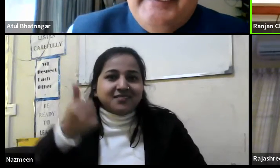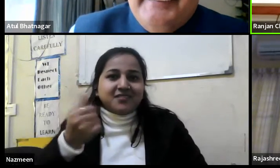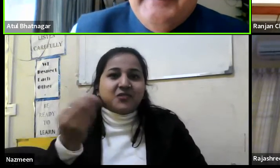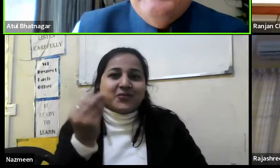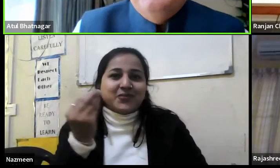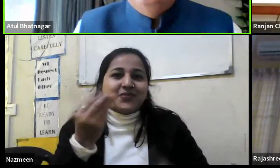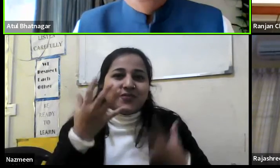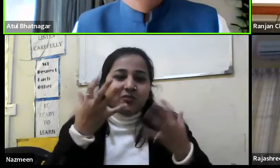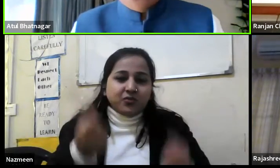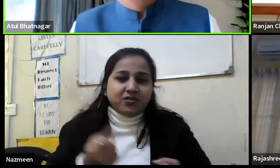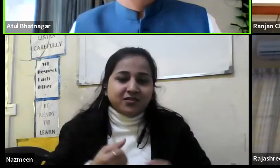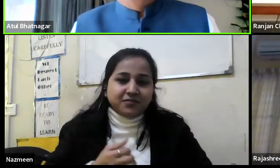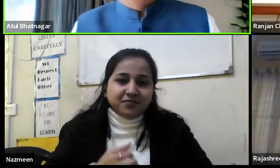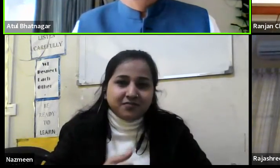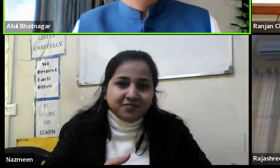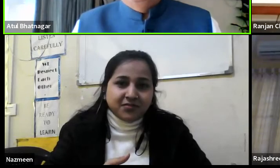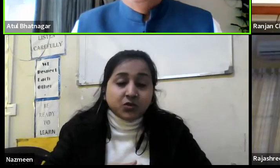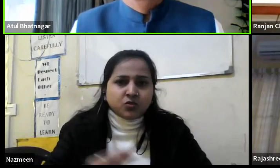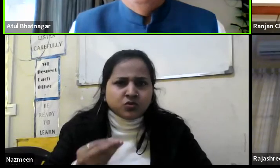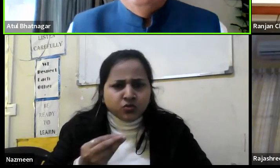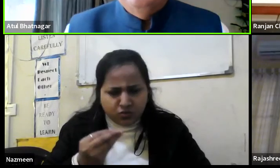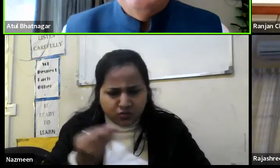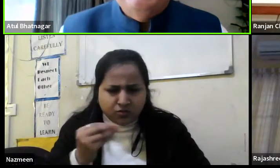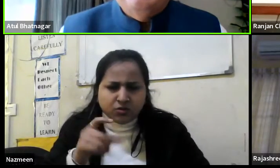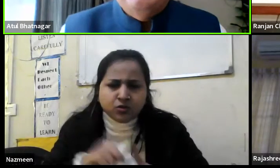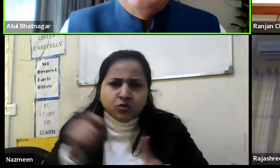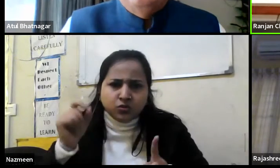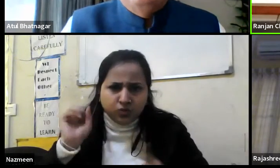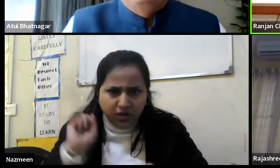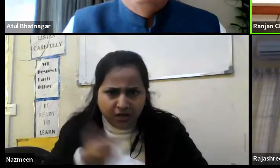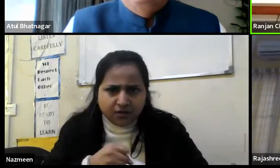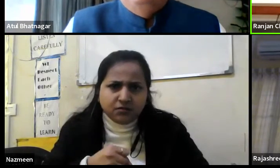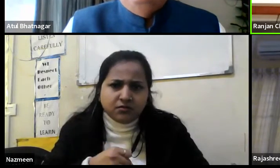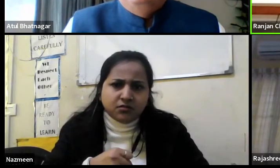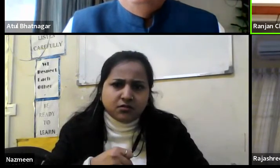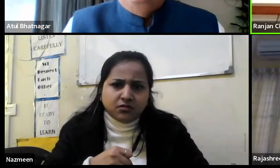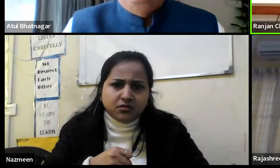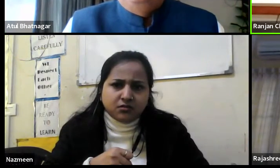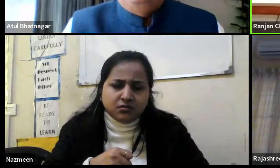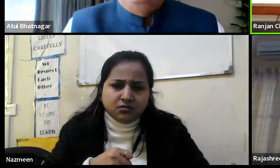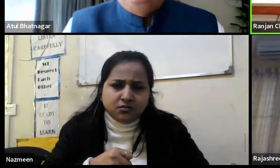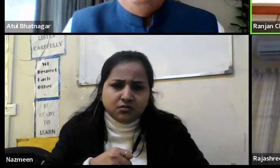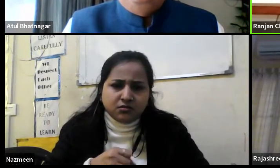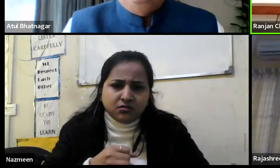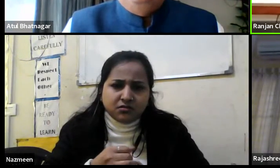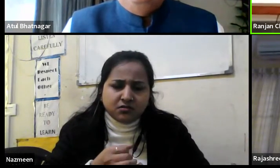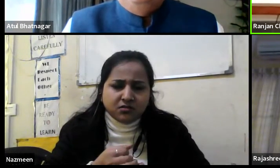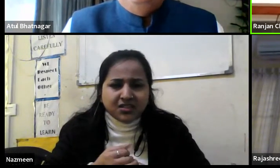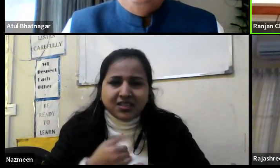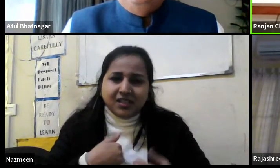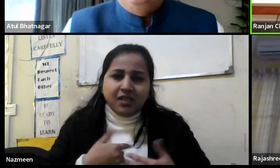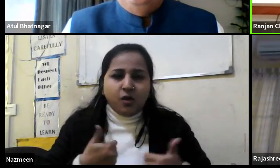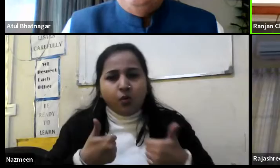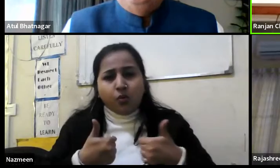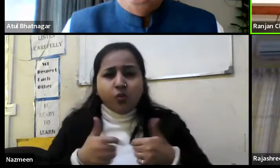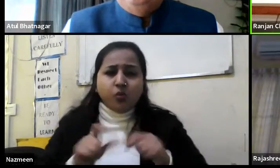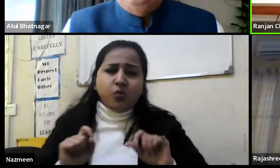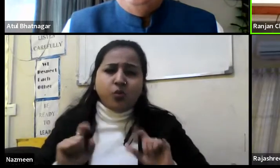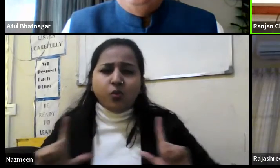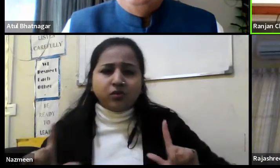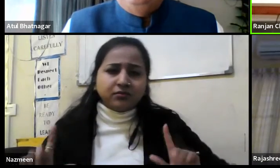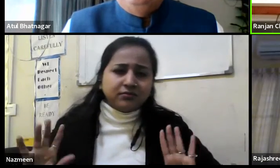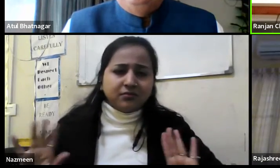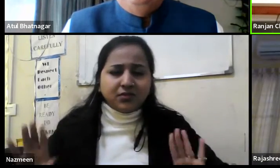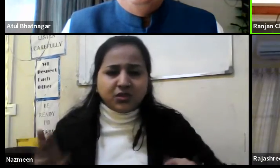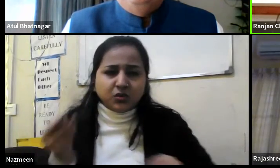कि नहीं, कुछ कुछ करना है, और डिसकंफर्ट जोन में हम लोग ना बड़े कंफर्ट जोन में रहते हैं। चलो थोड़ा सा